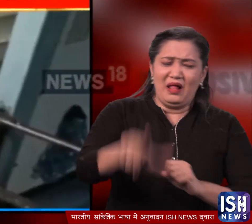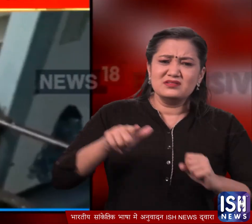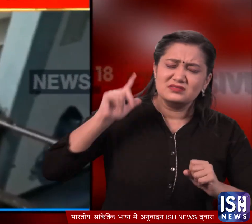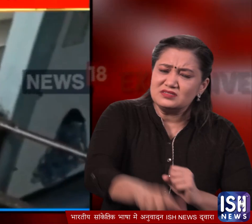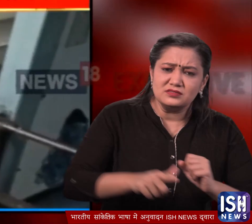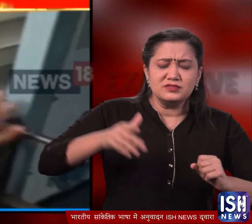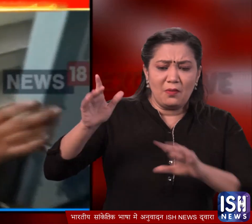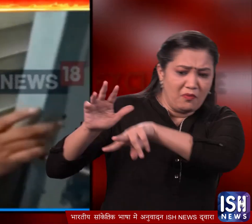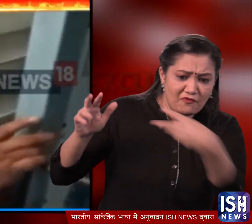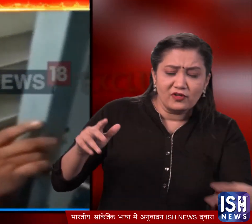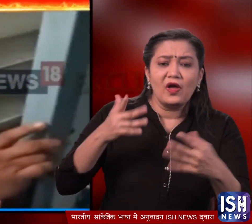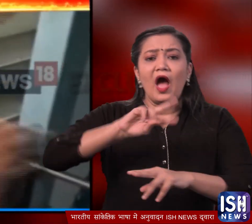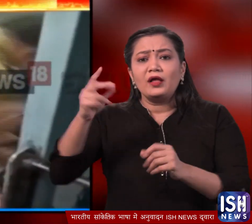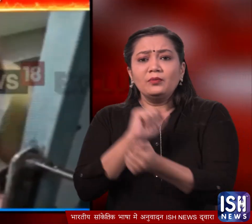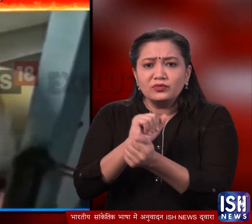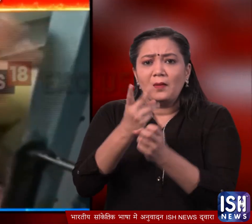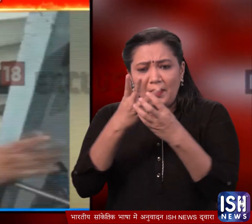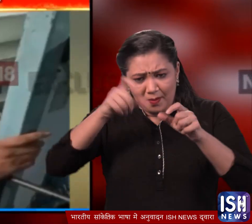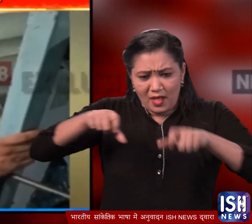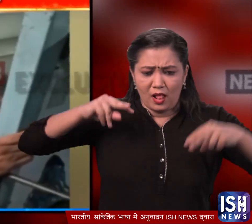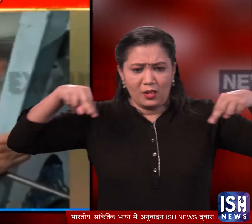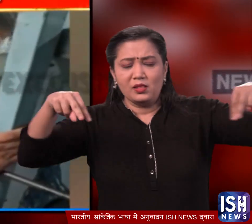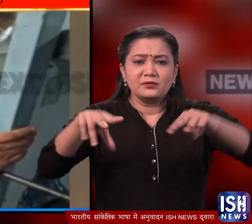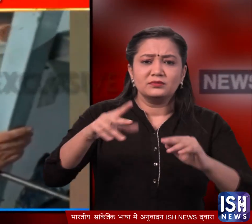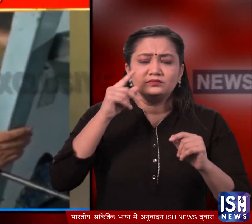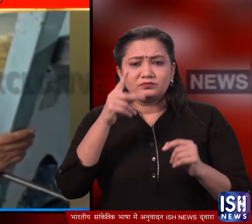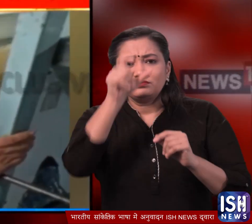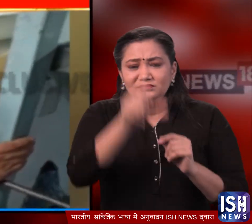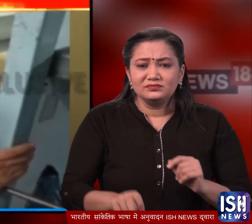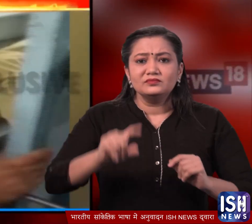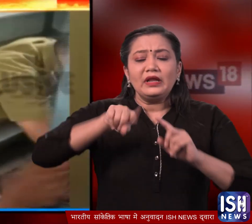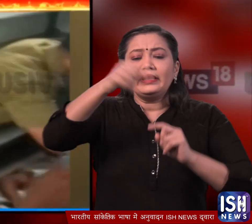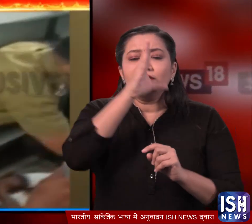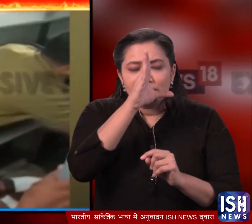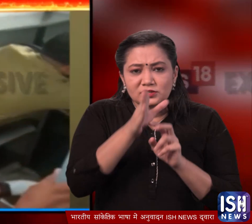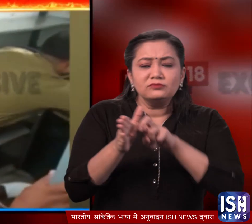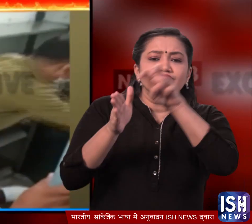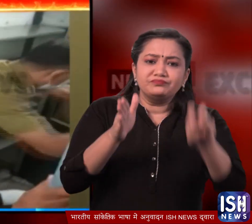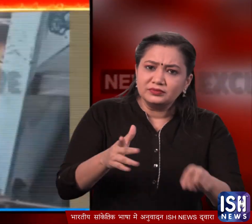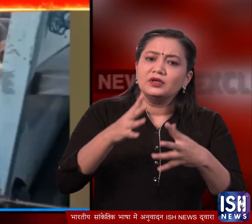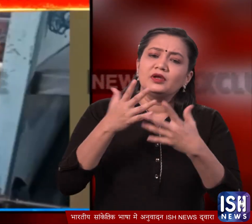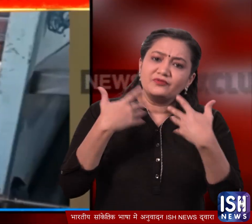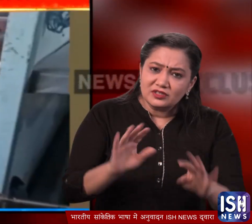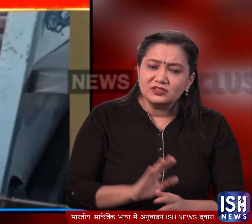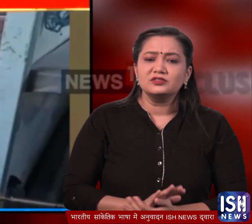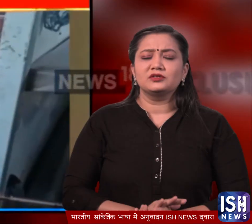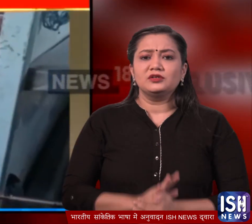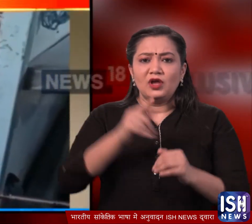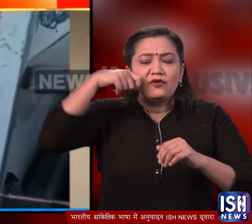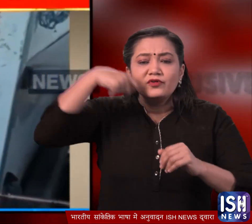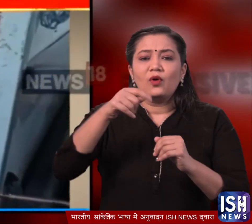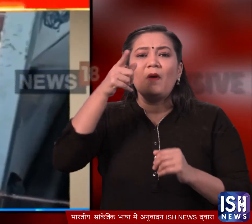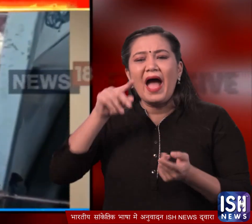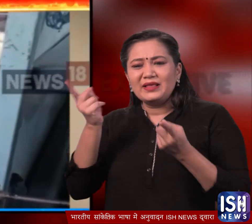पुलिस वाले ने बेरहमी से उसे लात मारकर नीचे गिरा दिया। इस दौरान वहां एक और पुलिस वाला और दूसरे कई लोग खड़े नजर आए। ये लोग उस शख्स को